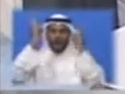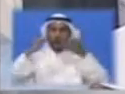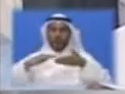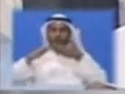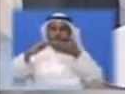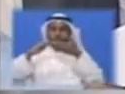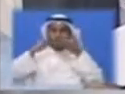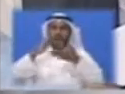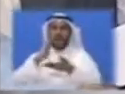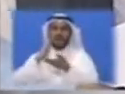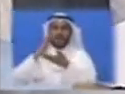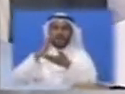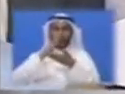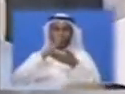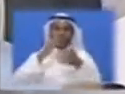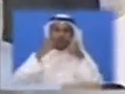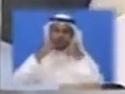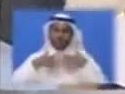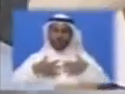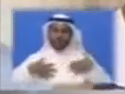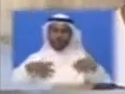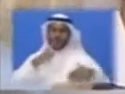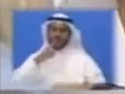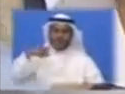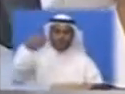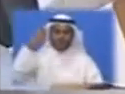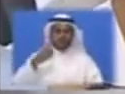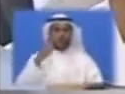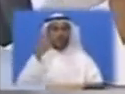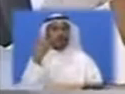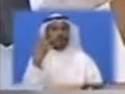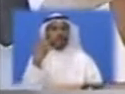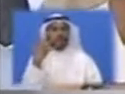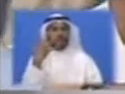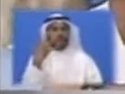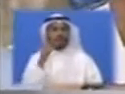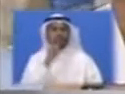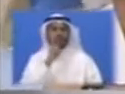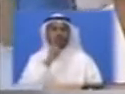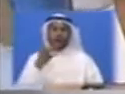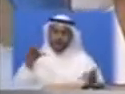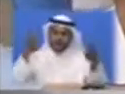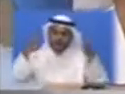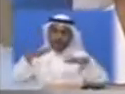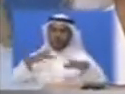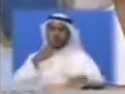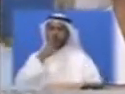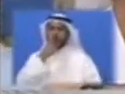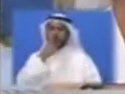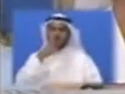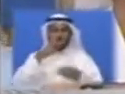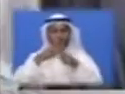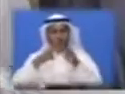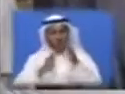هذه الجائزة. ونتمنى إن شاء الله في العام المقبل في السنة الخامسة أن يكون أكثر من 10 أمهات حتى تفخر دولة الكويت